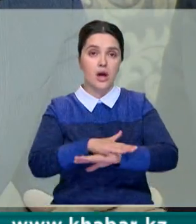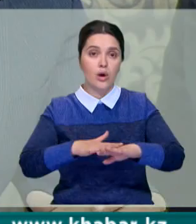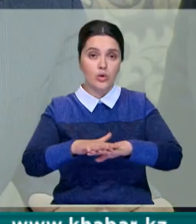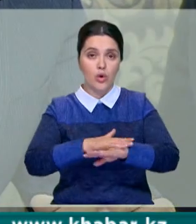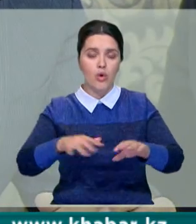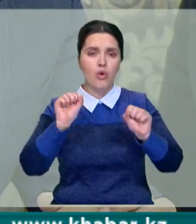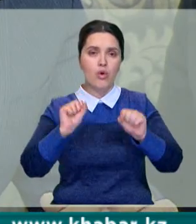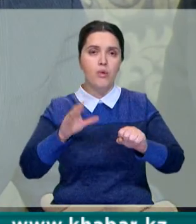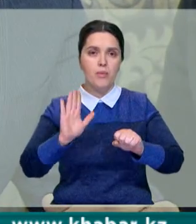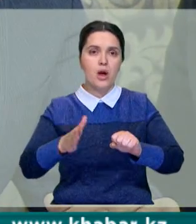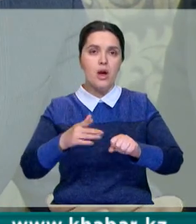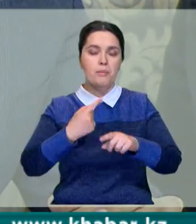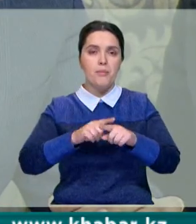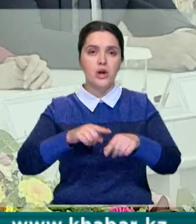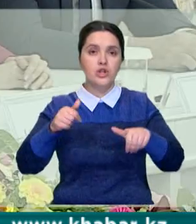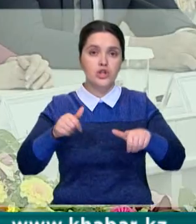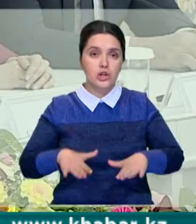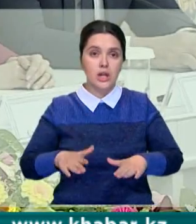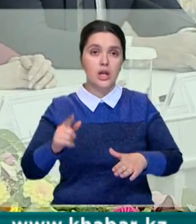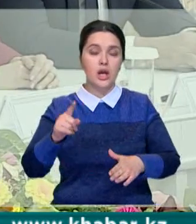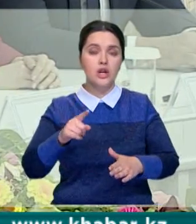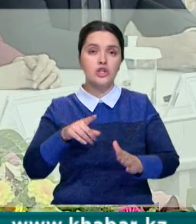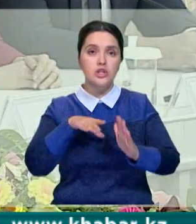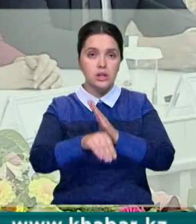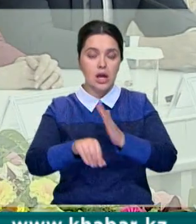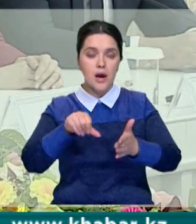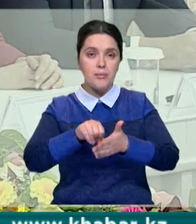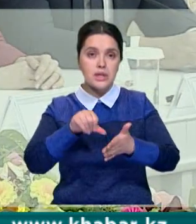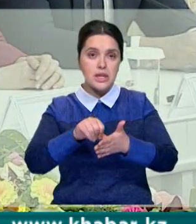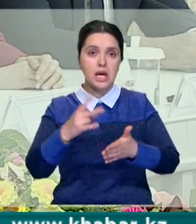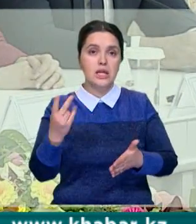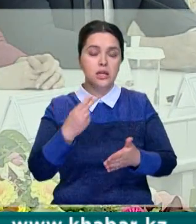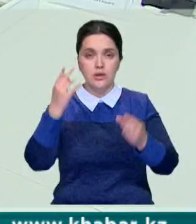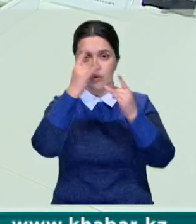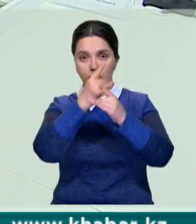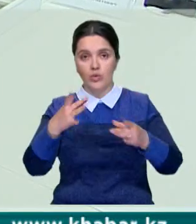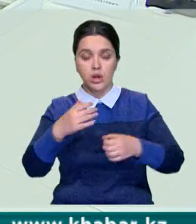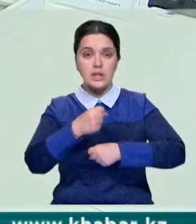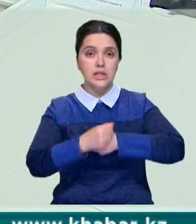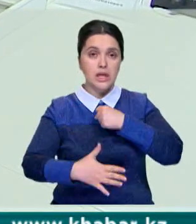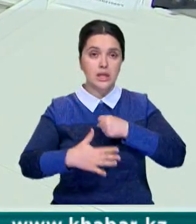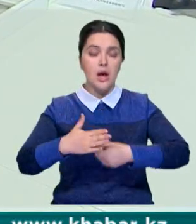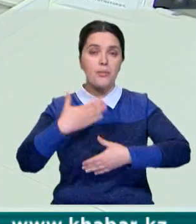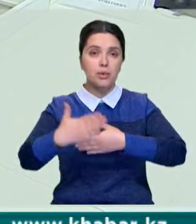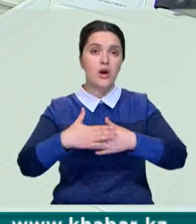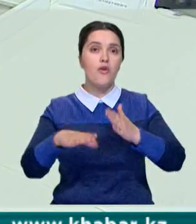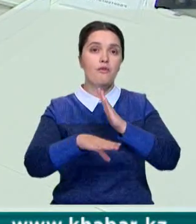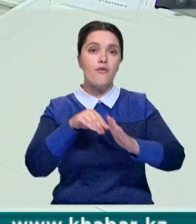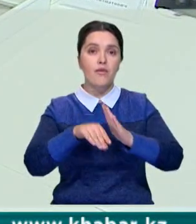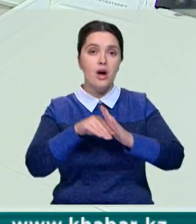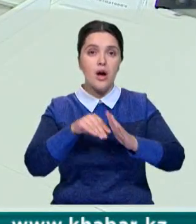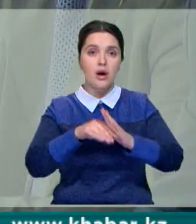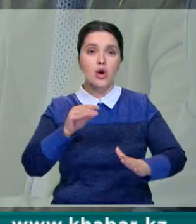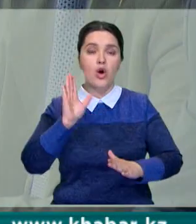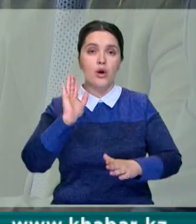снять любую неопределенность, считают представители этнокультурных центров. Предстоящие президентские выборы станут